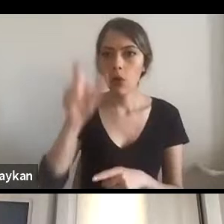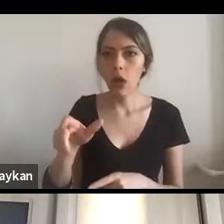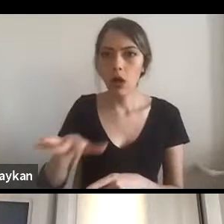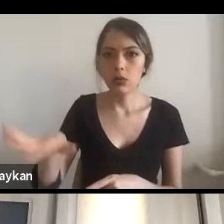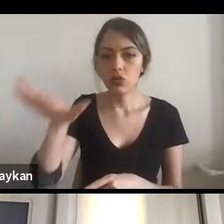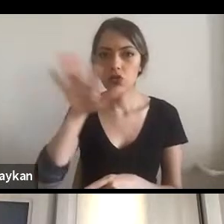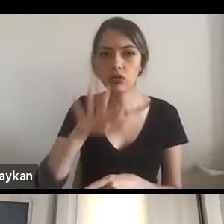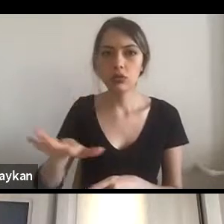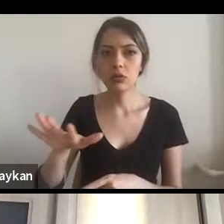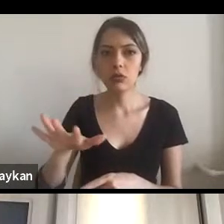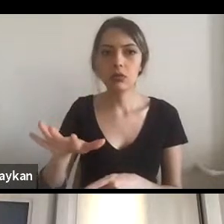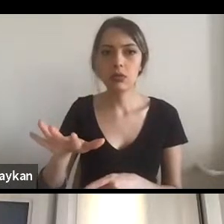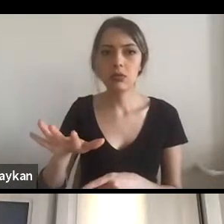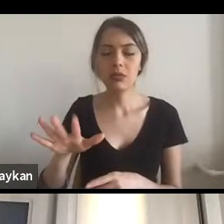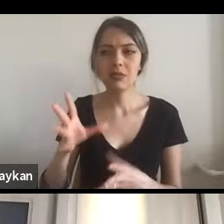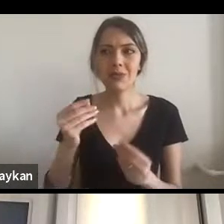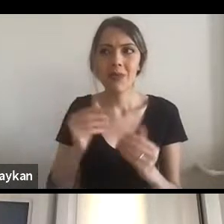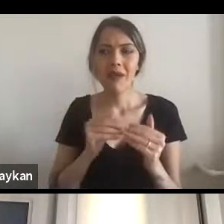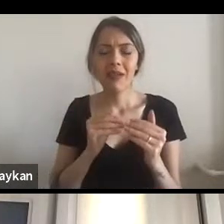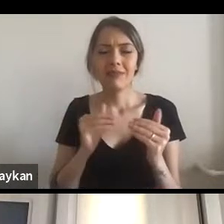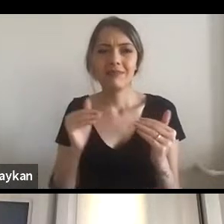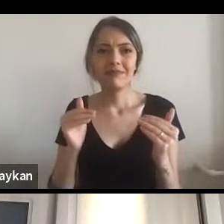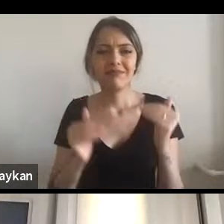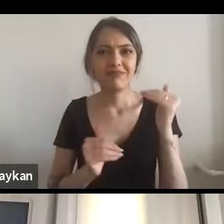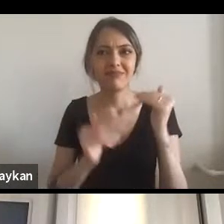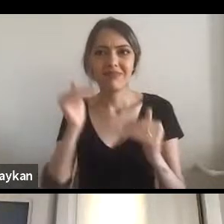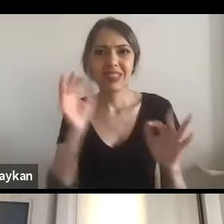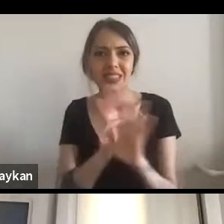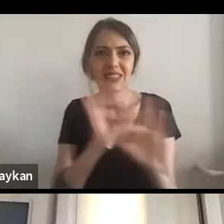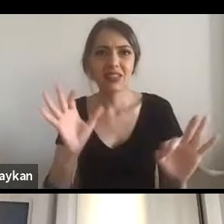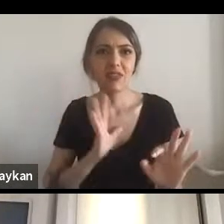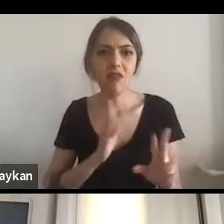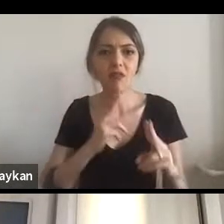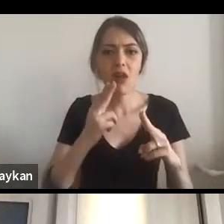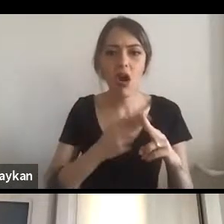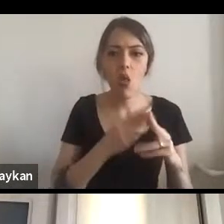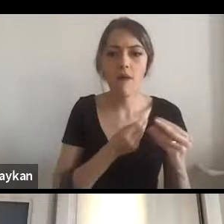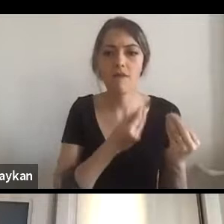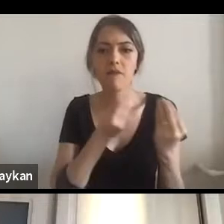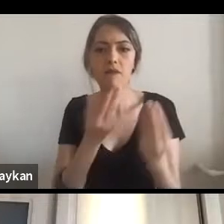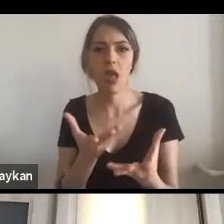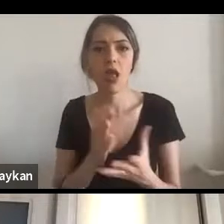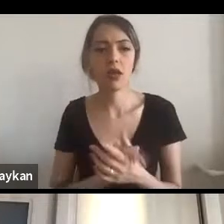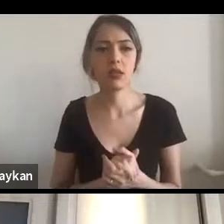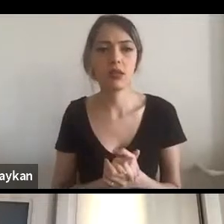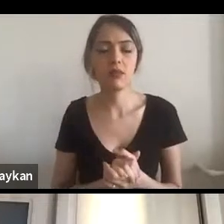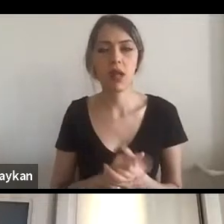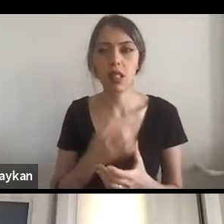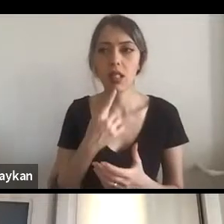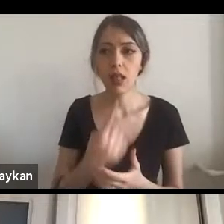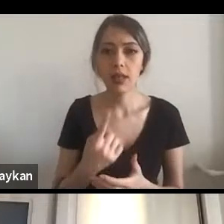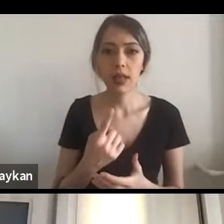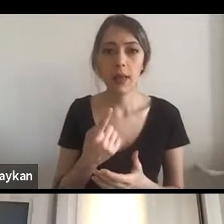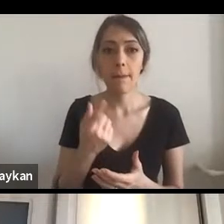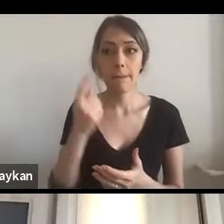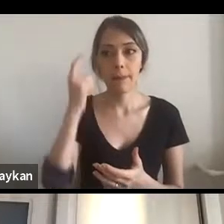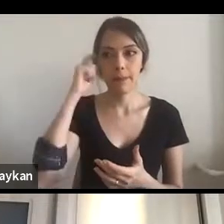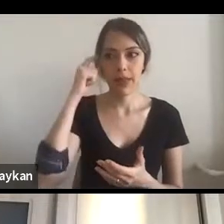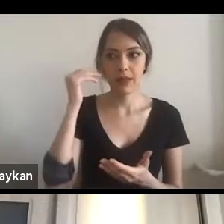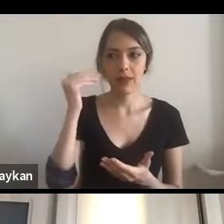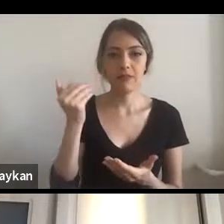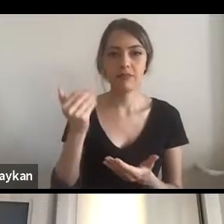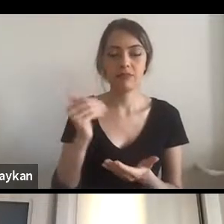lehine çok orantısız bir dengesizlik var ve bunu örneklerle sunduk. Ve dedik ki istatistik sunamıyoruz